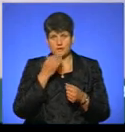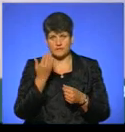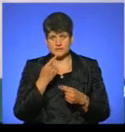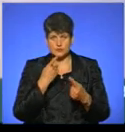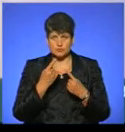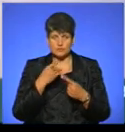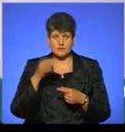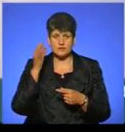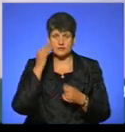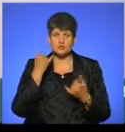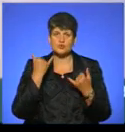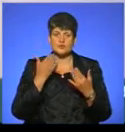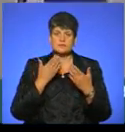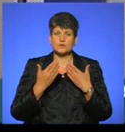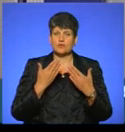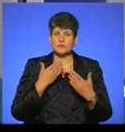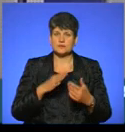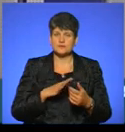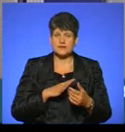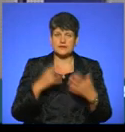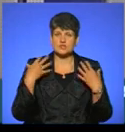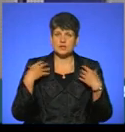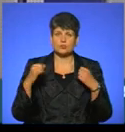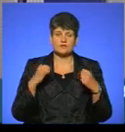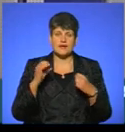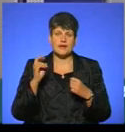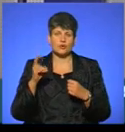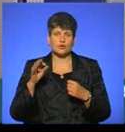Нагадаю, що сьогодні ми спілкувалися з начальником управління екології та